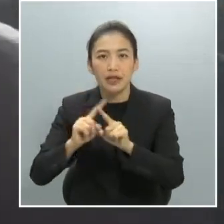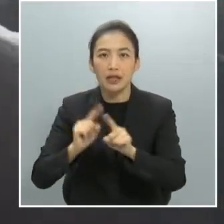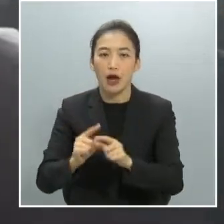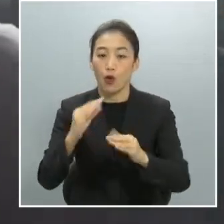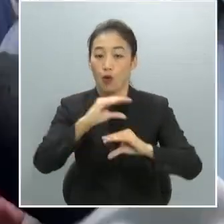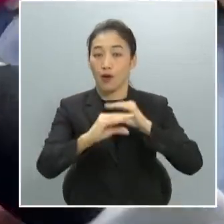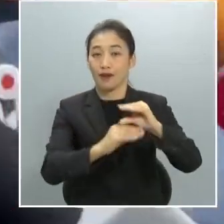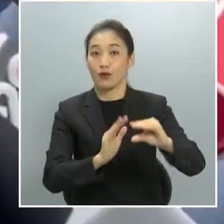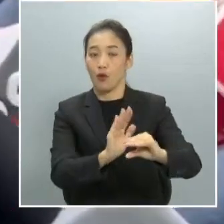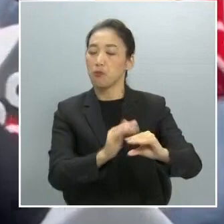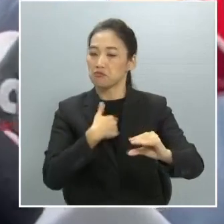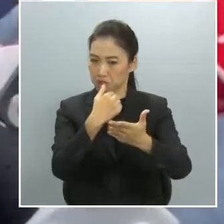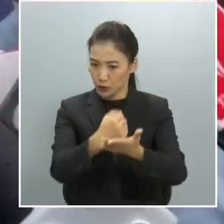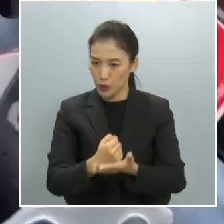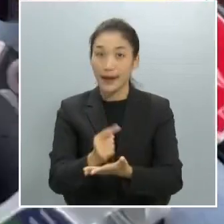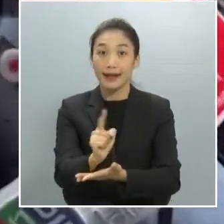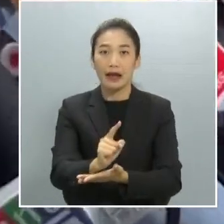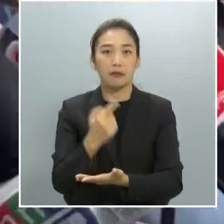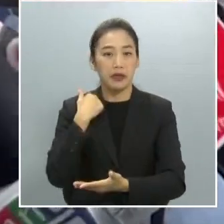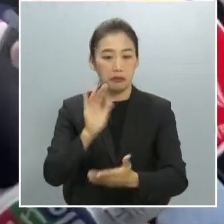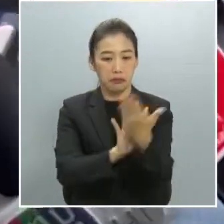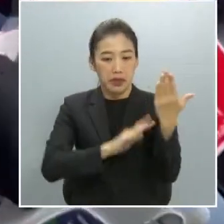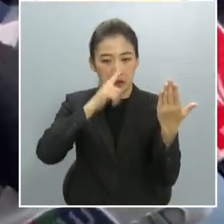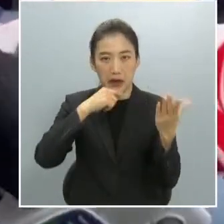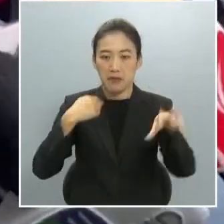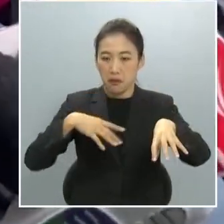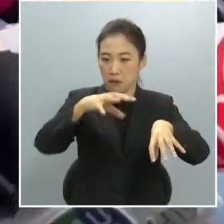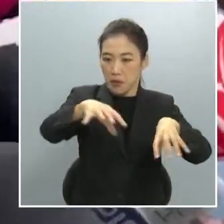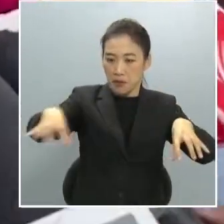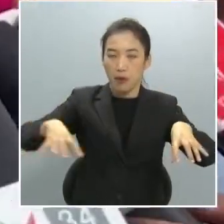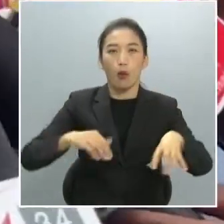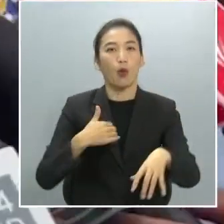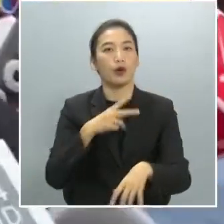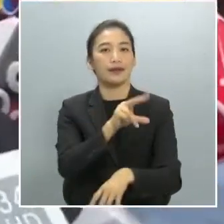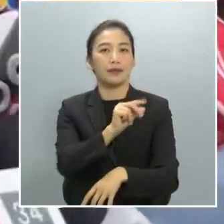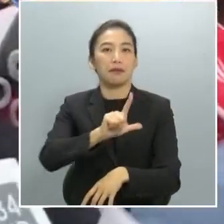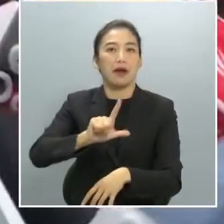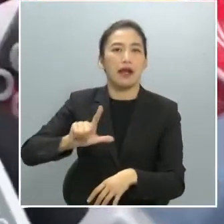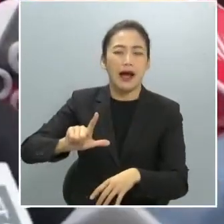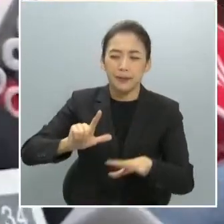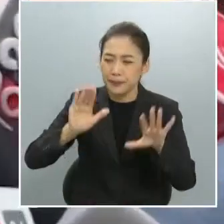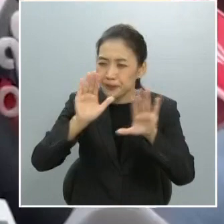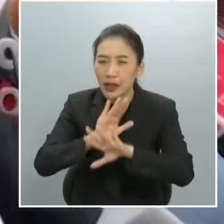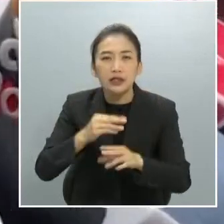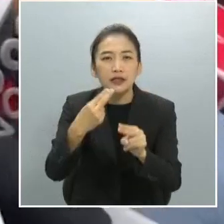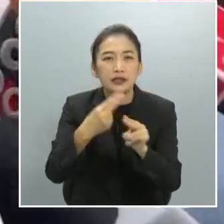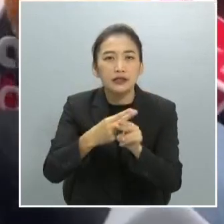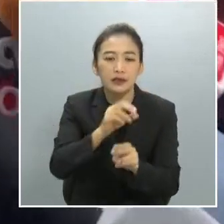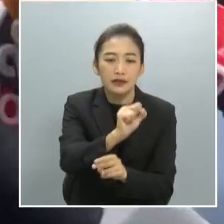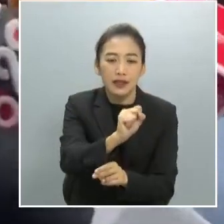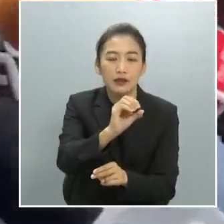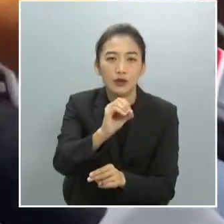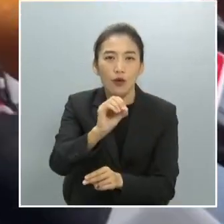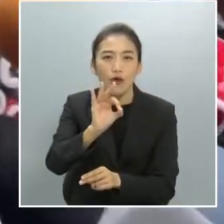เวอร์มากถึง30ล้านซอฟต์พาวเวอร์หรือไม่คุณเสริมศักดิ์บอกว่าไม่ใช่อยากจะทำความเข้าใจ1ก็คือต้องเป็นครอบครัว